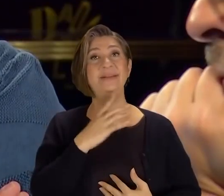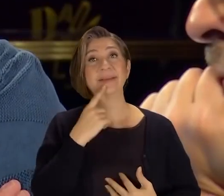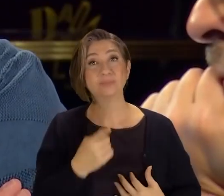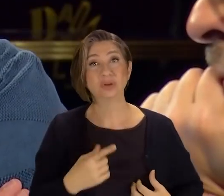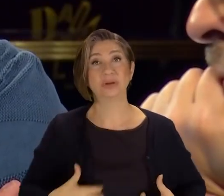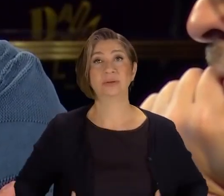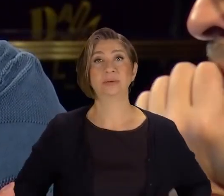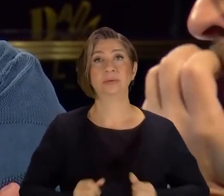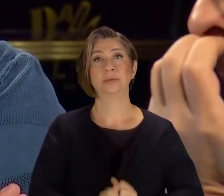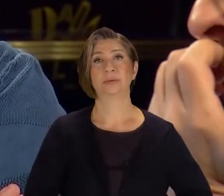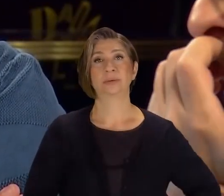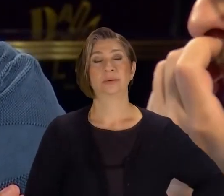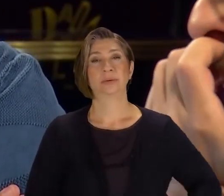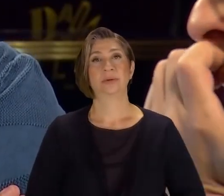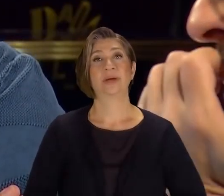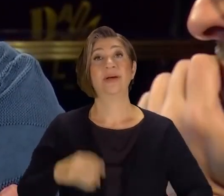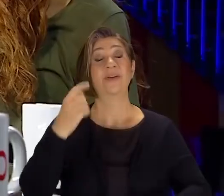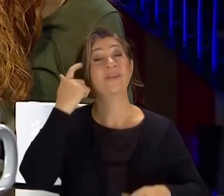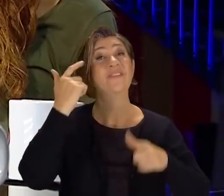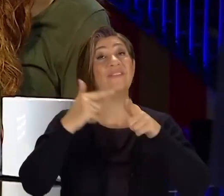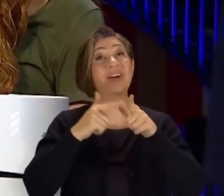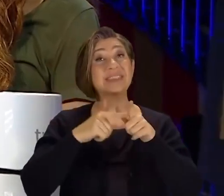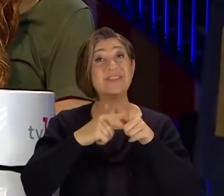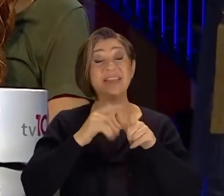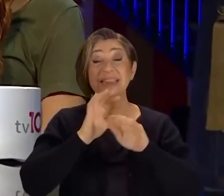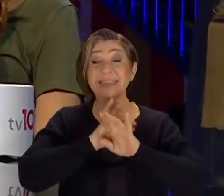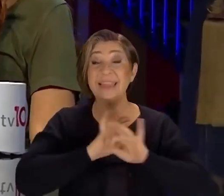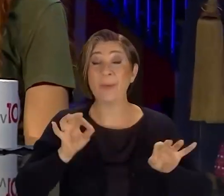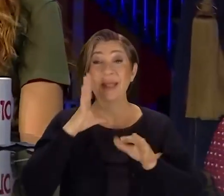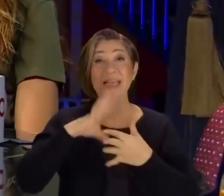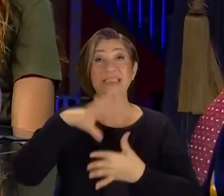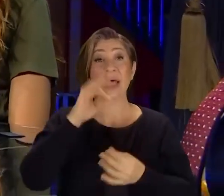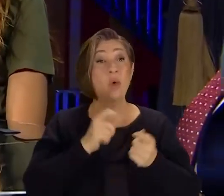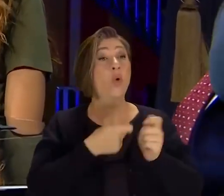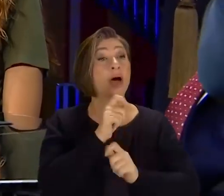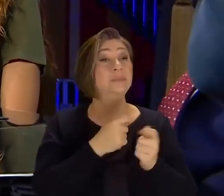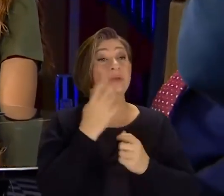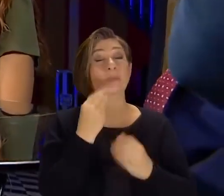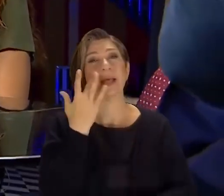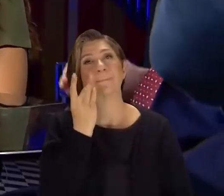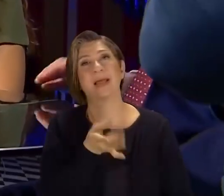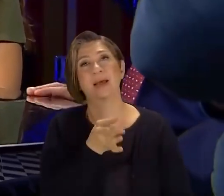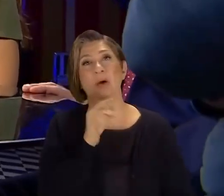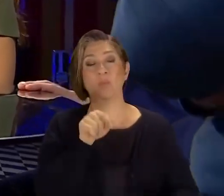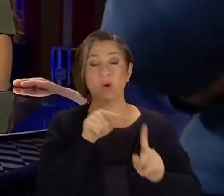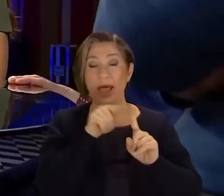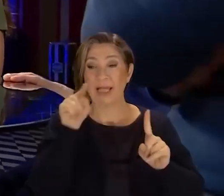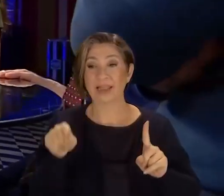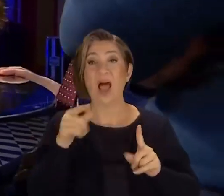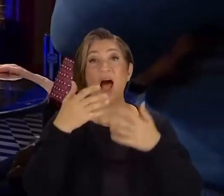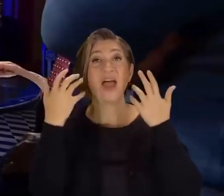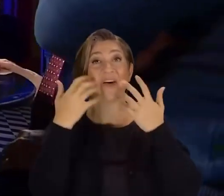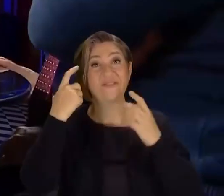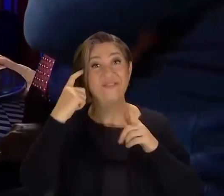Hmm. Bu işte felsefenin tamamen insanla uğraşmış olmasından belli. Hmm, evet. Yani bugüne kadar hayvan felsefesi